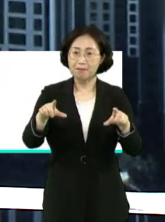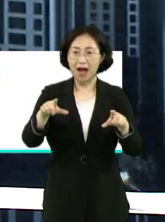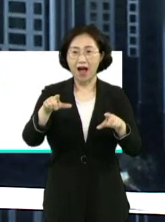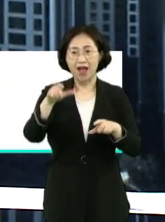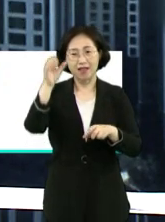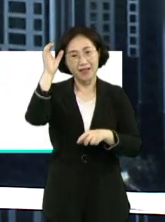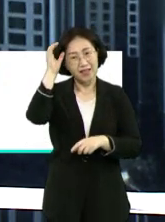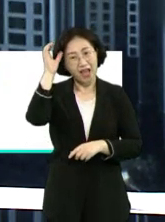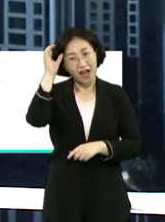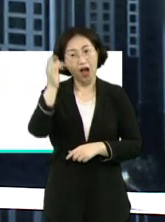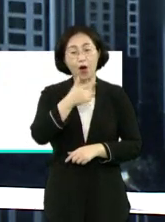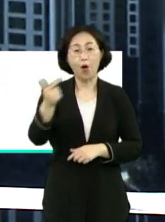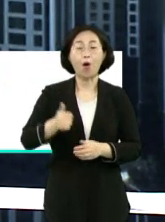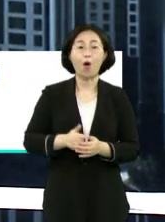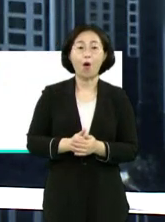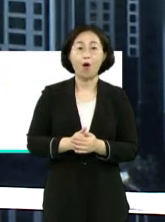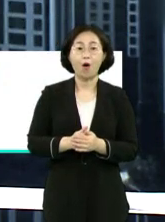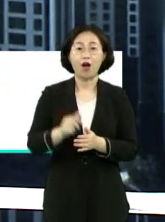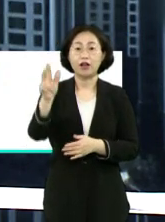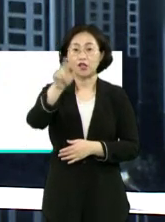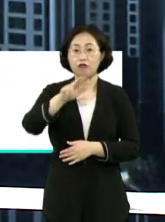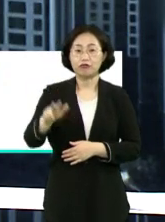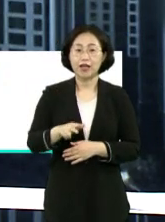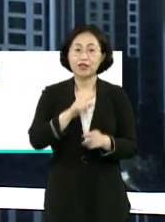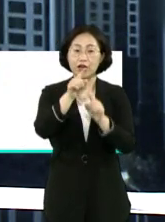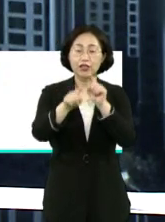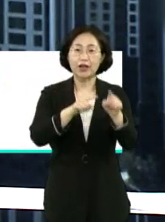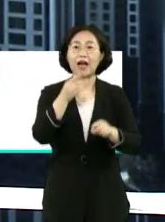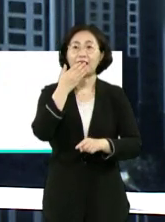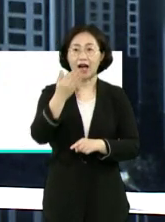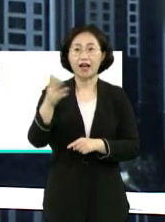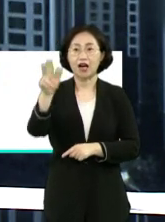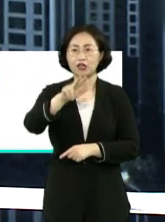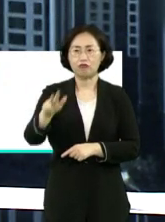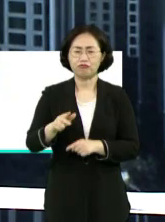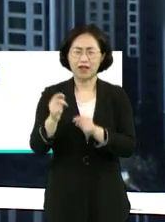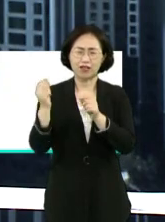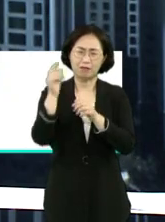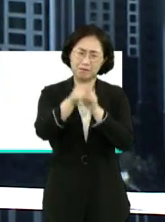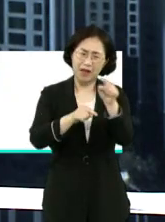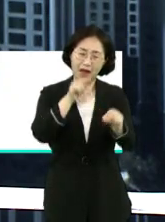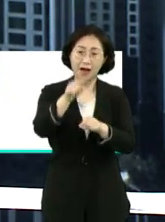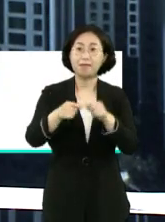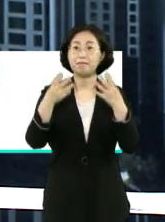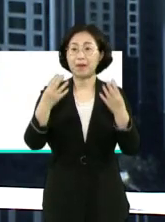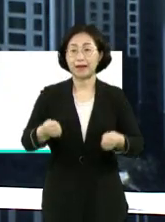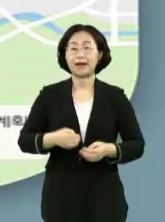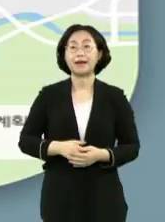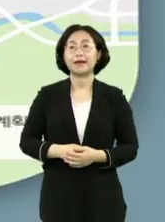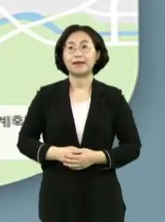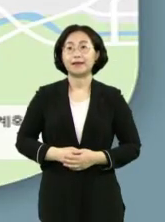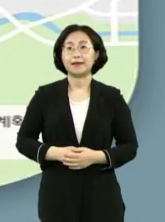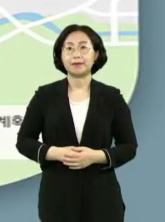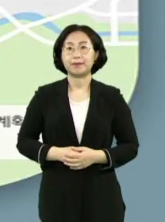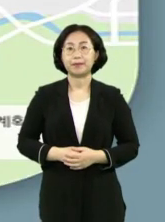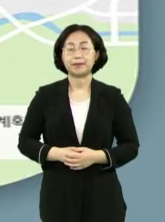커졌고 전국 청약이 가능해서 외지인들이 대거 몰렸습니다. 김건규 기자입니다.